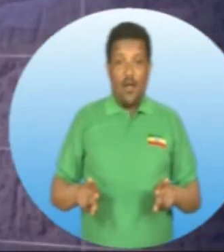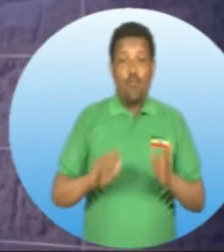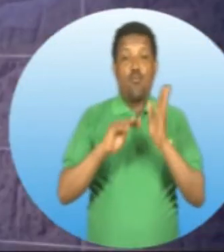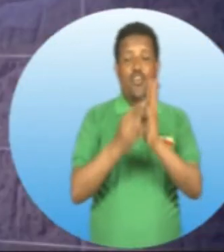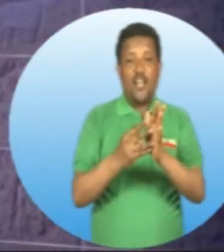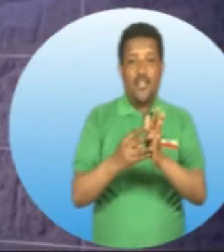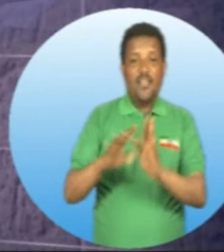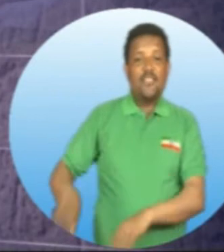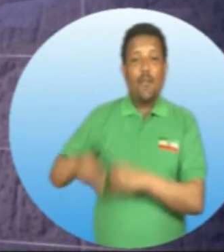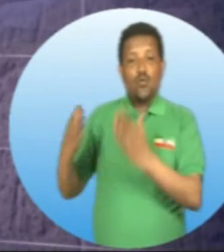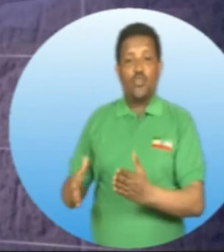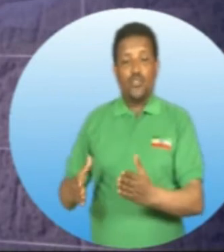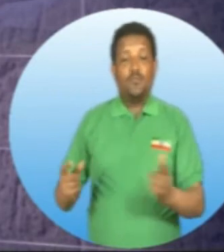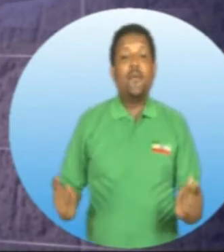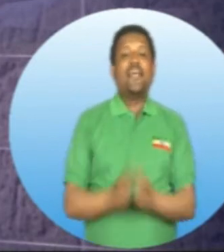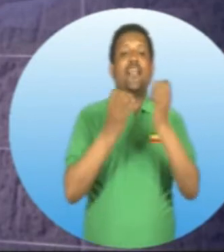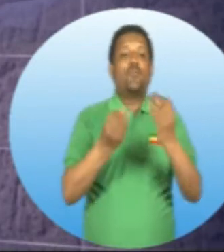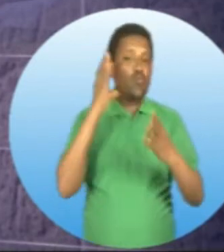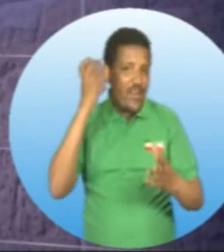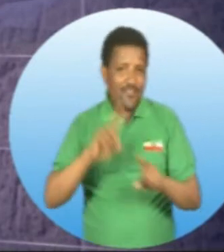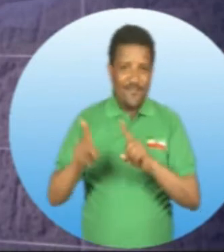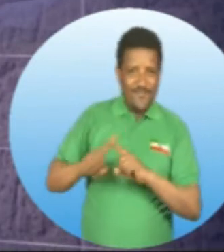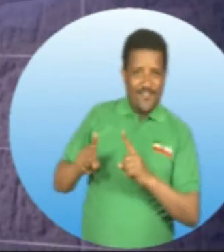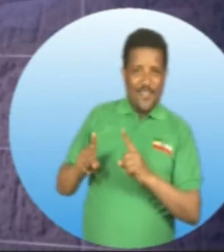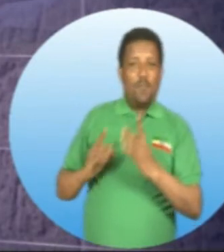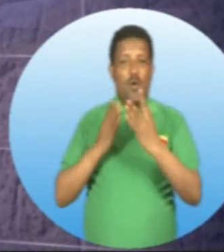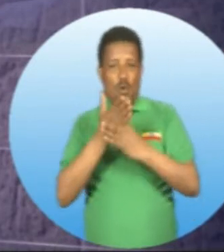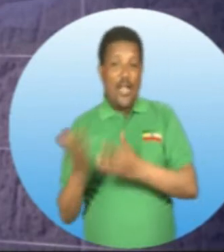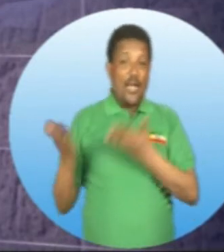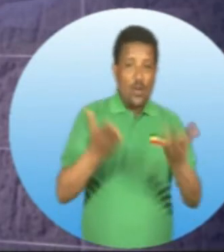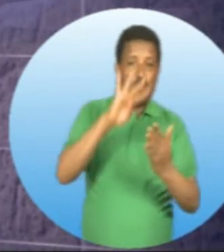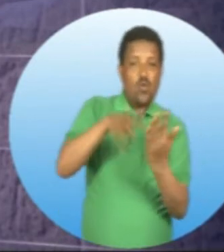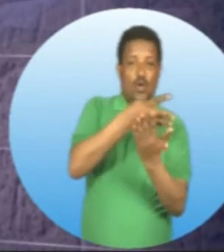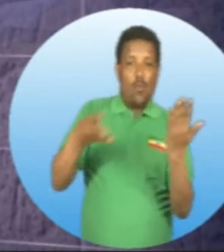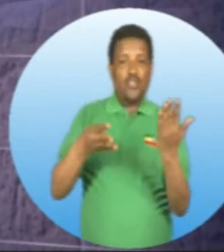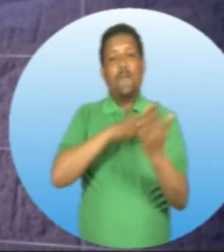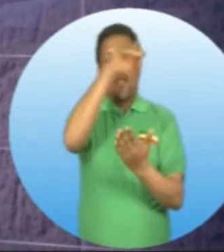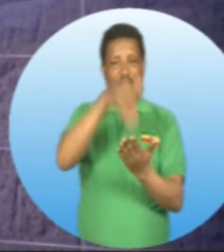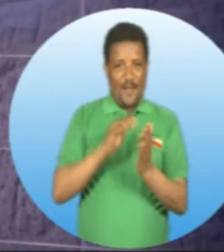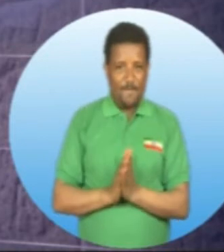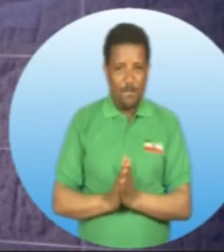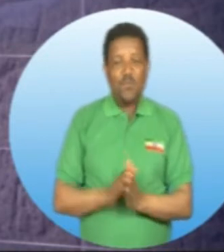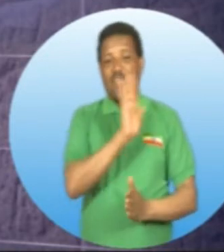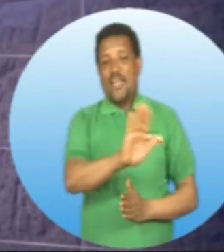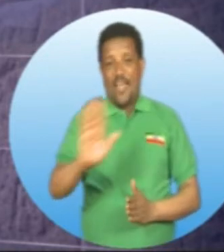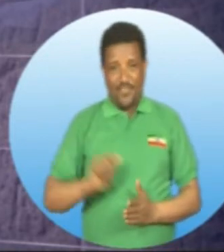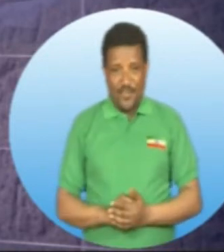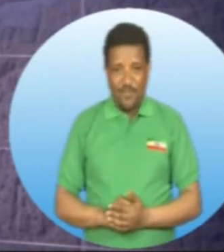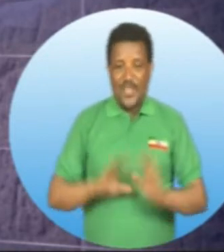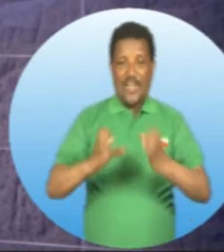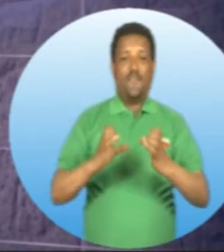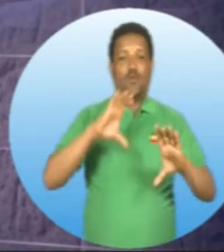ሞዴል ተማሪዎች በመገናኛ ብዙሃን ዘዴዎች አማካይነት ከቀረቡ ፕሮግራሞች መካከል